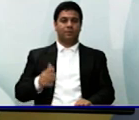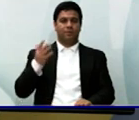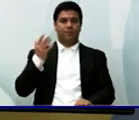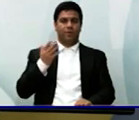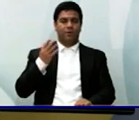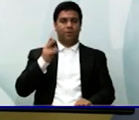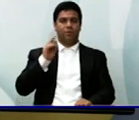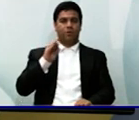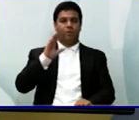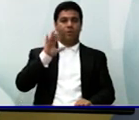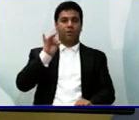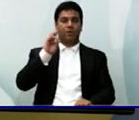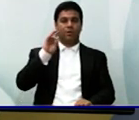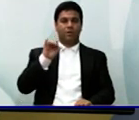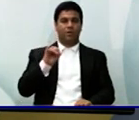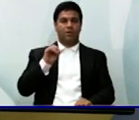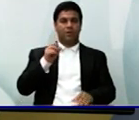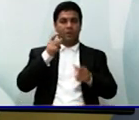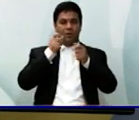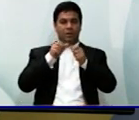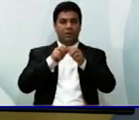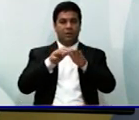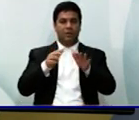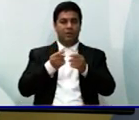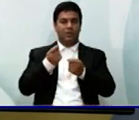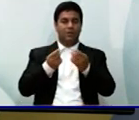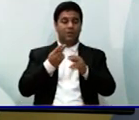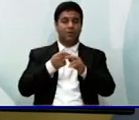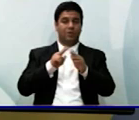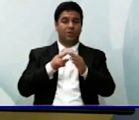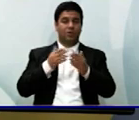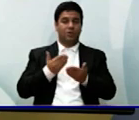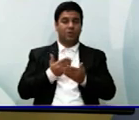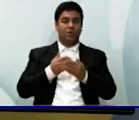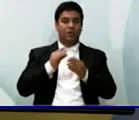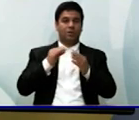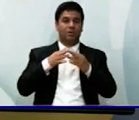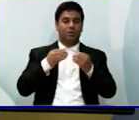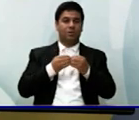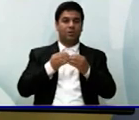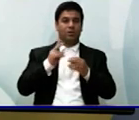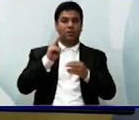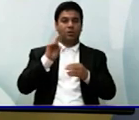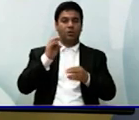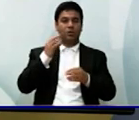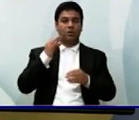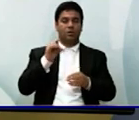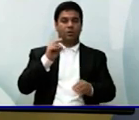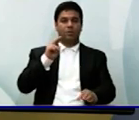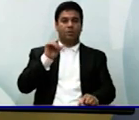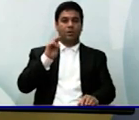Пятое по вертикали – хищное млекопитающее животное из семейства кошачьих –